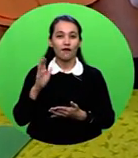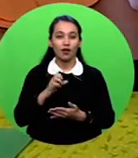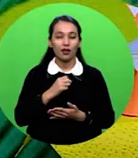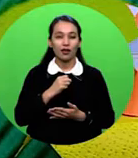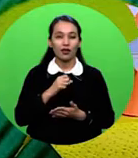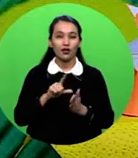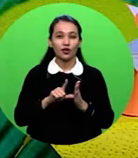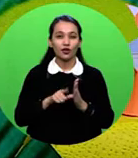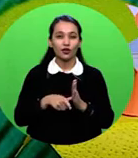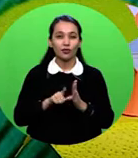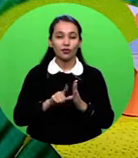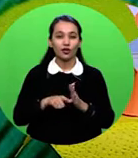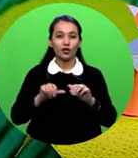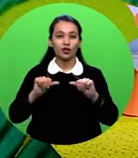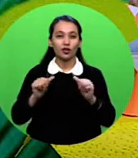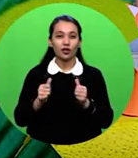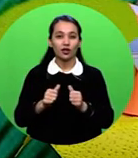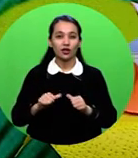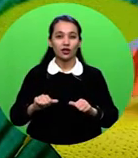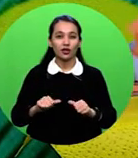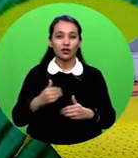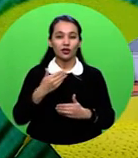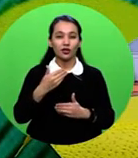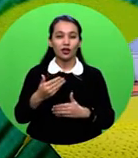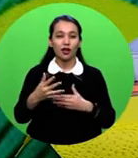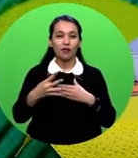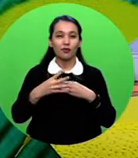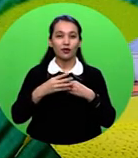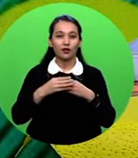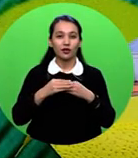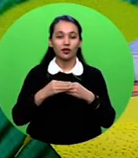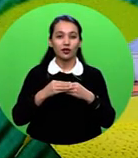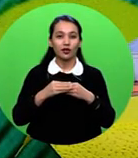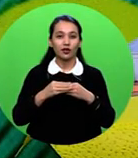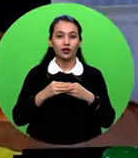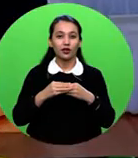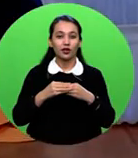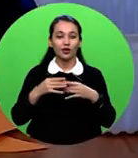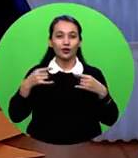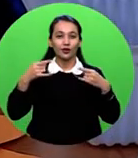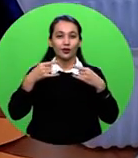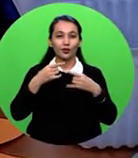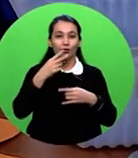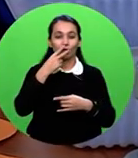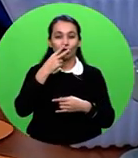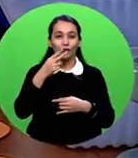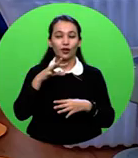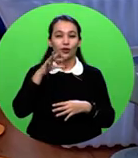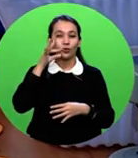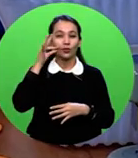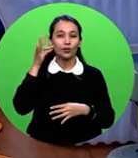hamda geometrik shakllar. Bugun siz bilan birgalikda biz ekranda ko'rib